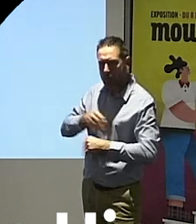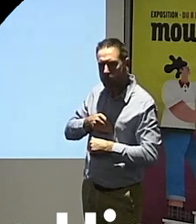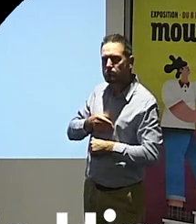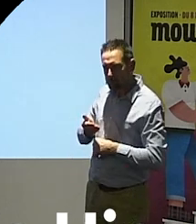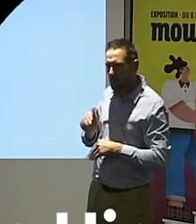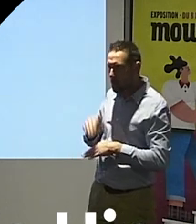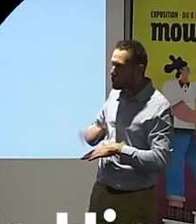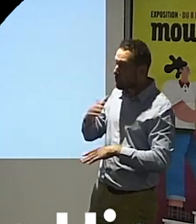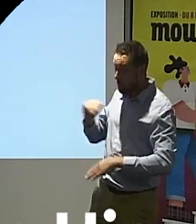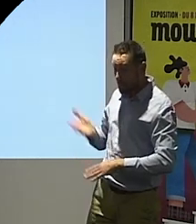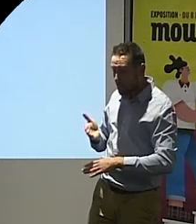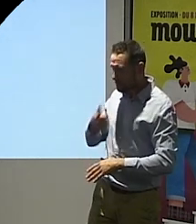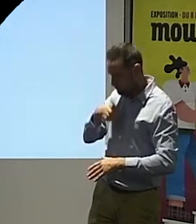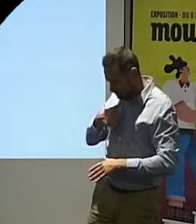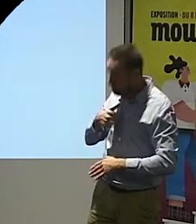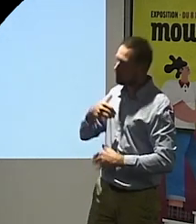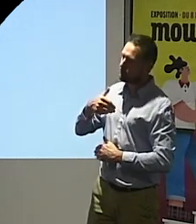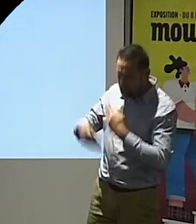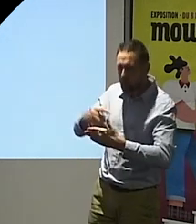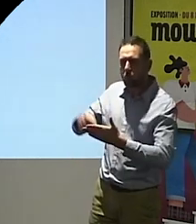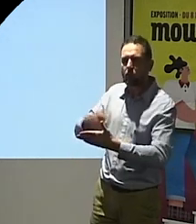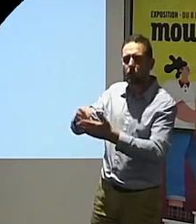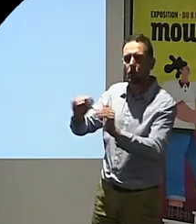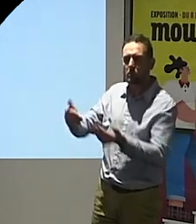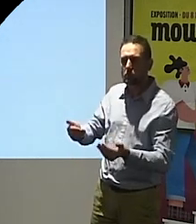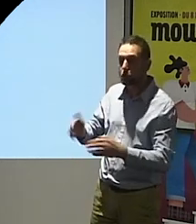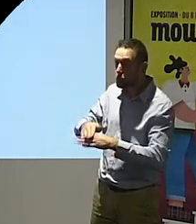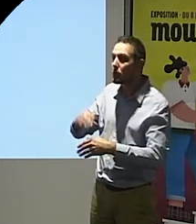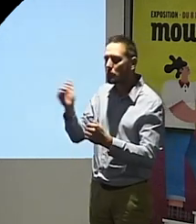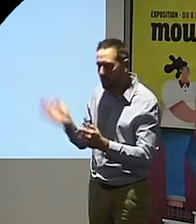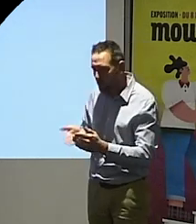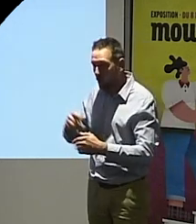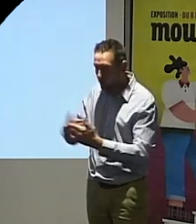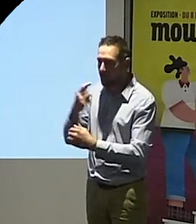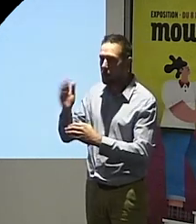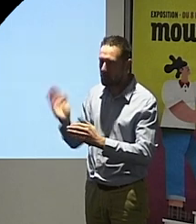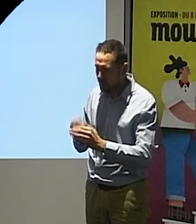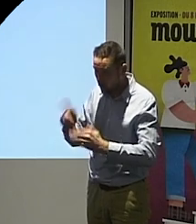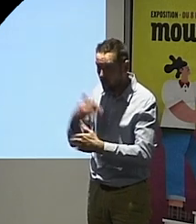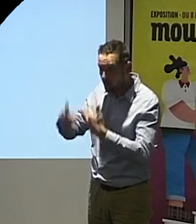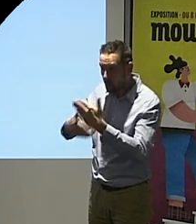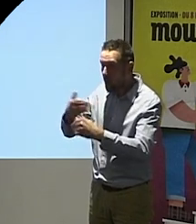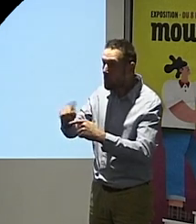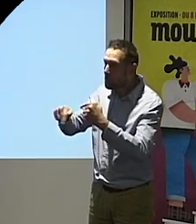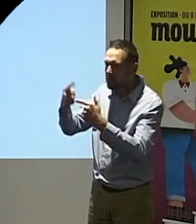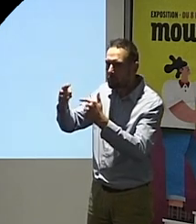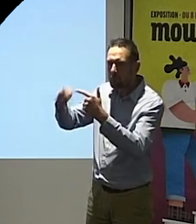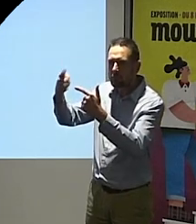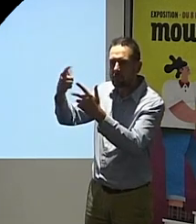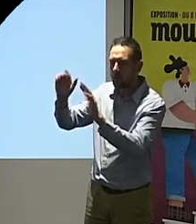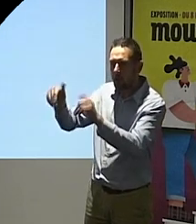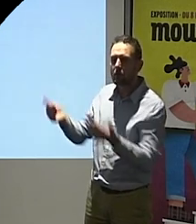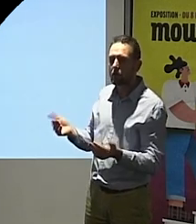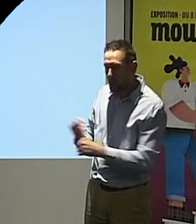cette façon de perdre et recommencer, et puis finir par être qualifié, en fin de compte, à la fin. Je vois des gens qui sont capables